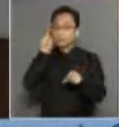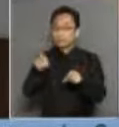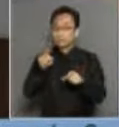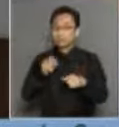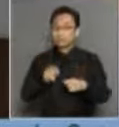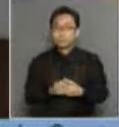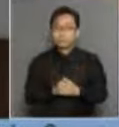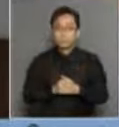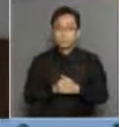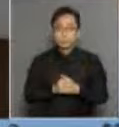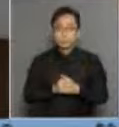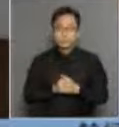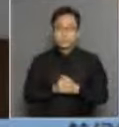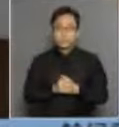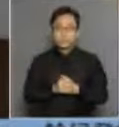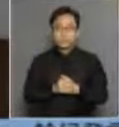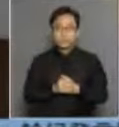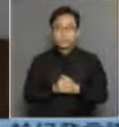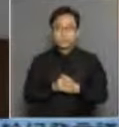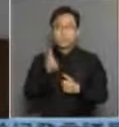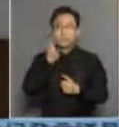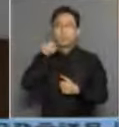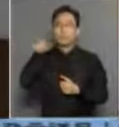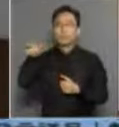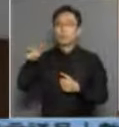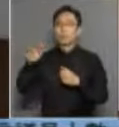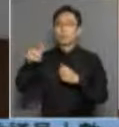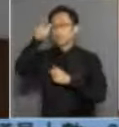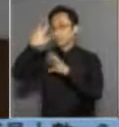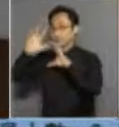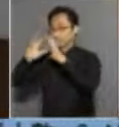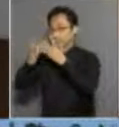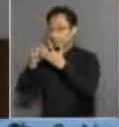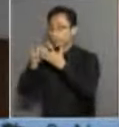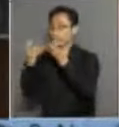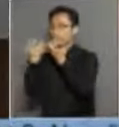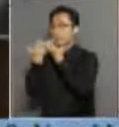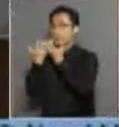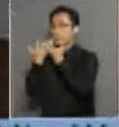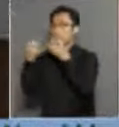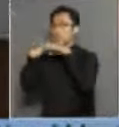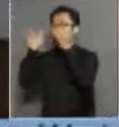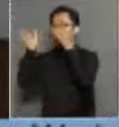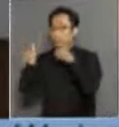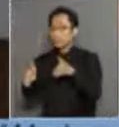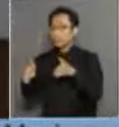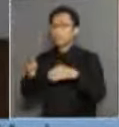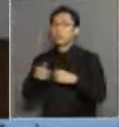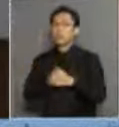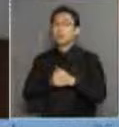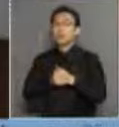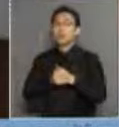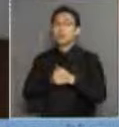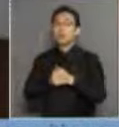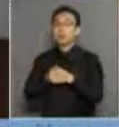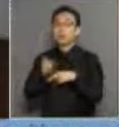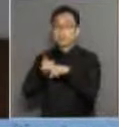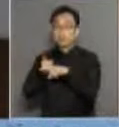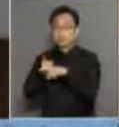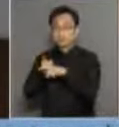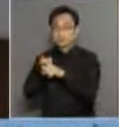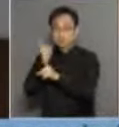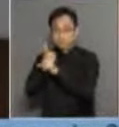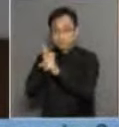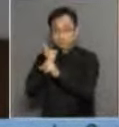如果審計署可以衡工量值的話呢，我們今天的修訂案全部都應該獲得通過